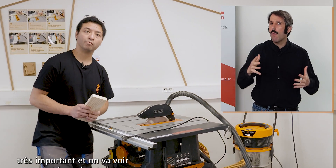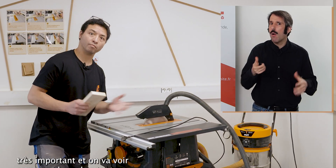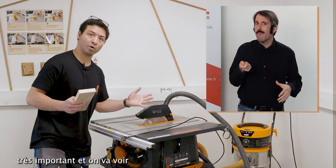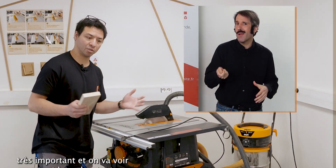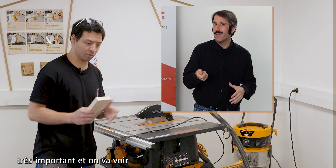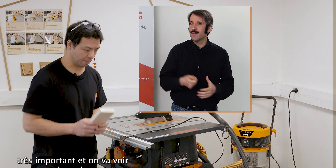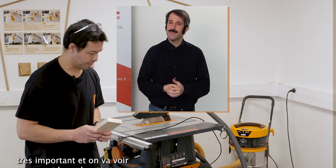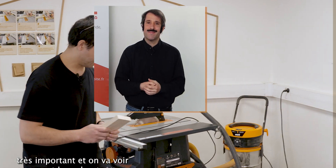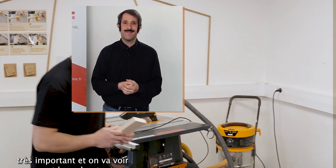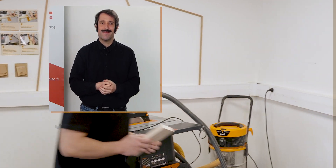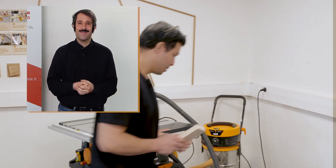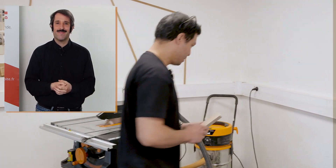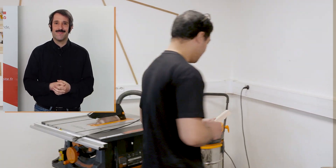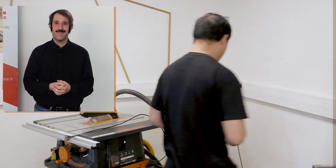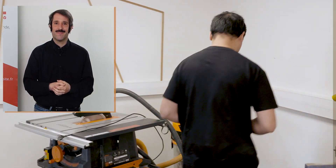comment brancher tout ça.